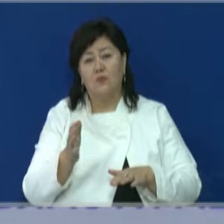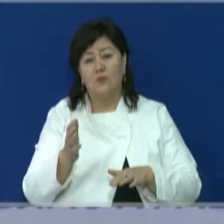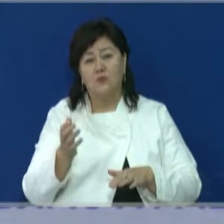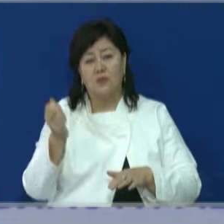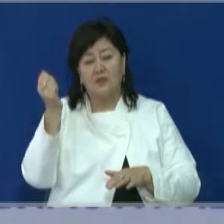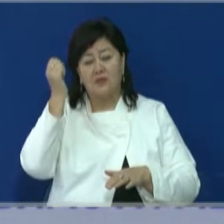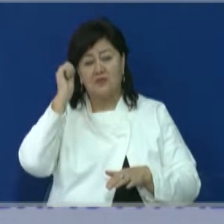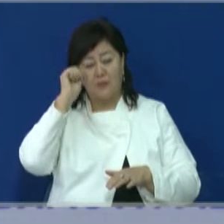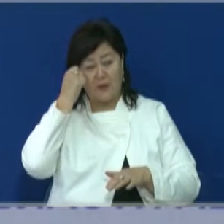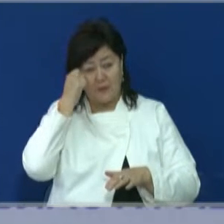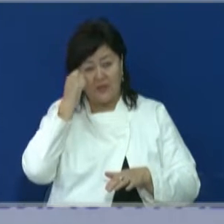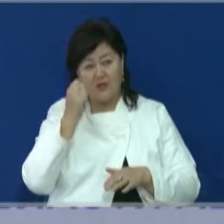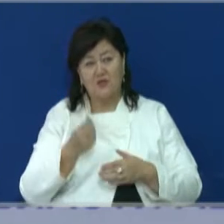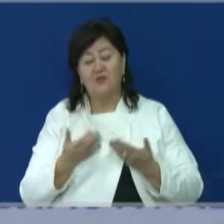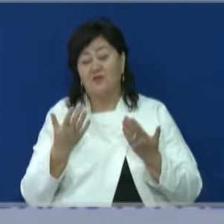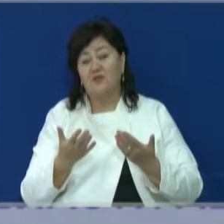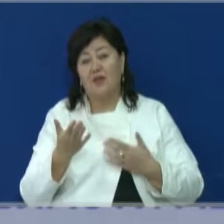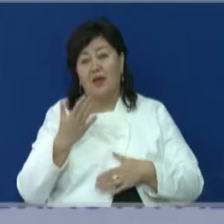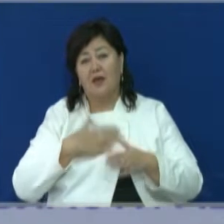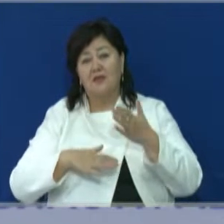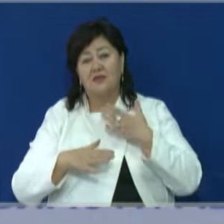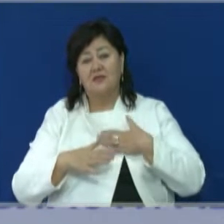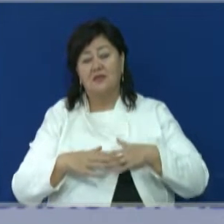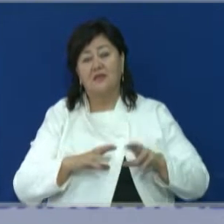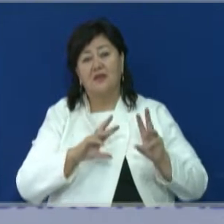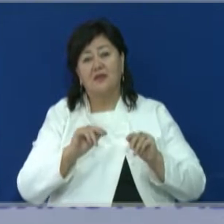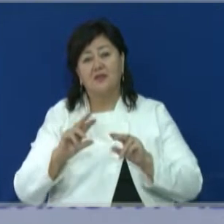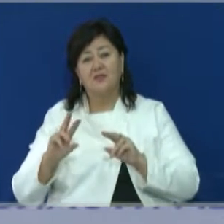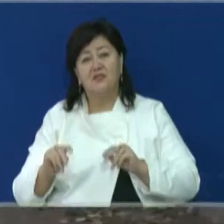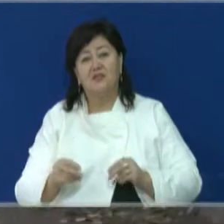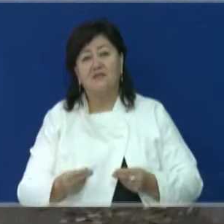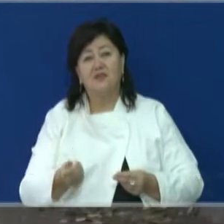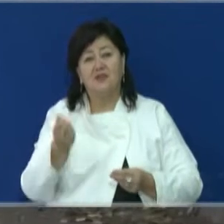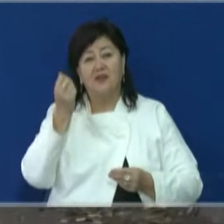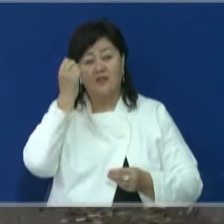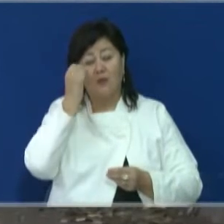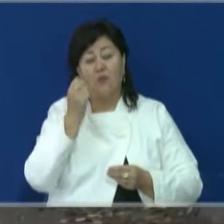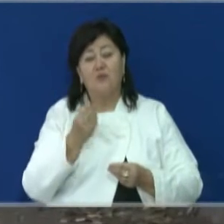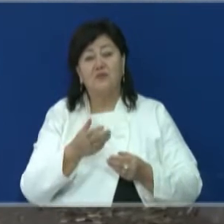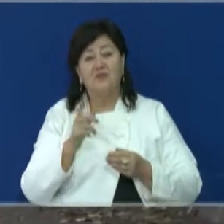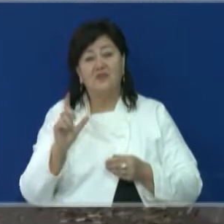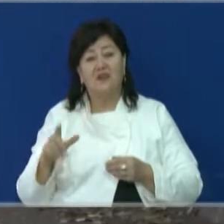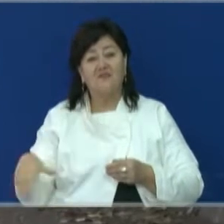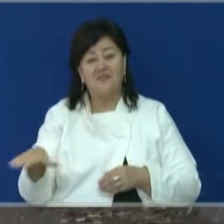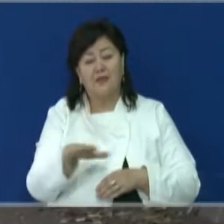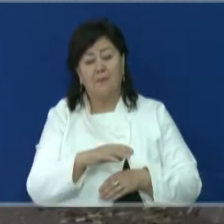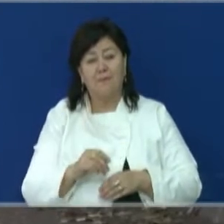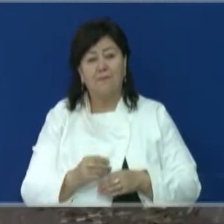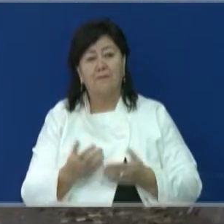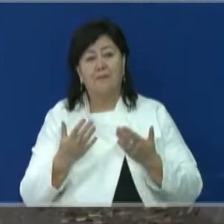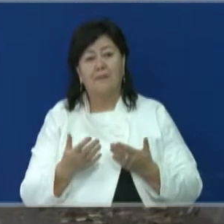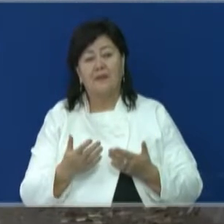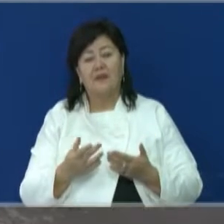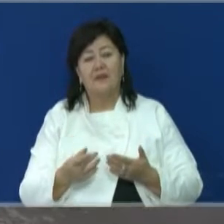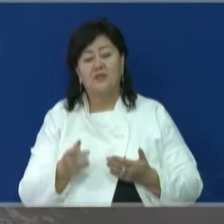ойдамыз. Біздің жерлестеріміздің көңіл-күйлері көтеріңкі болады деген сенімдеміз. Сондай-ақ республика күні қарсаңында